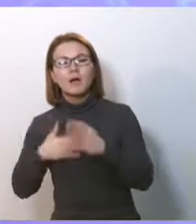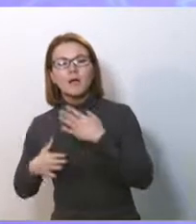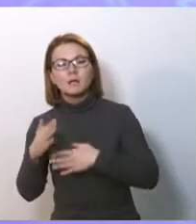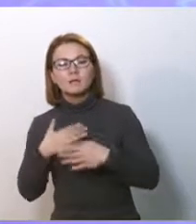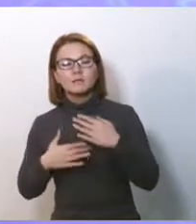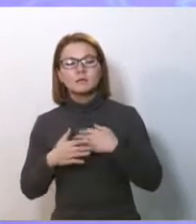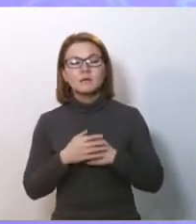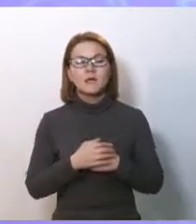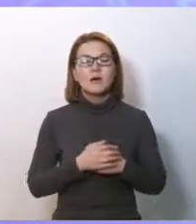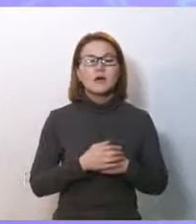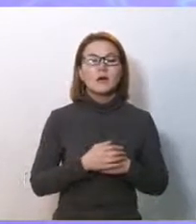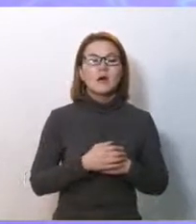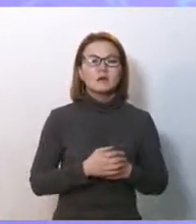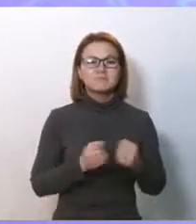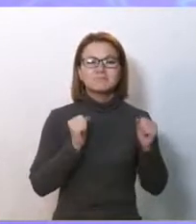радоваться,